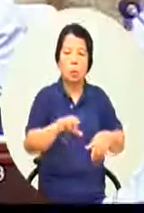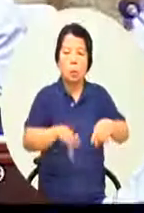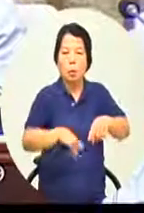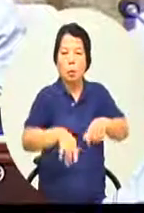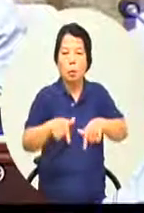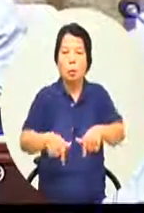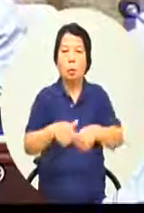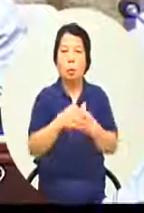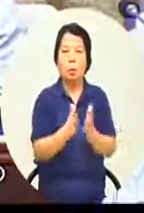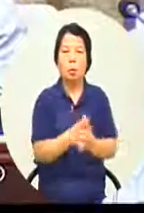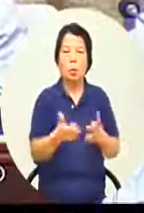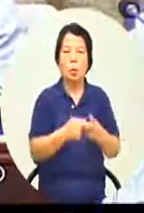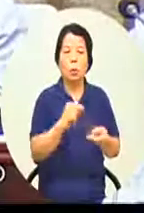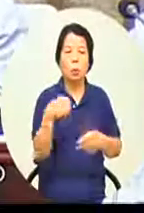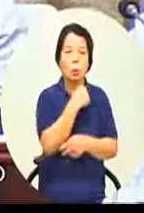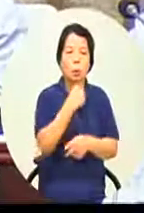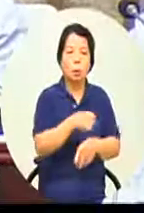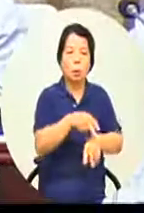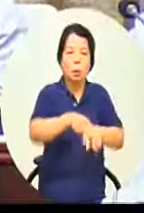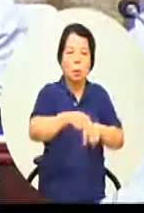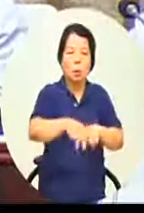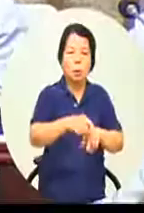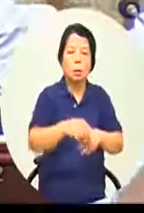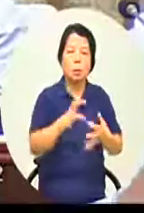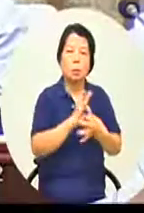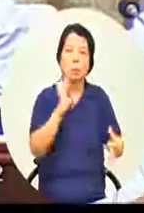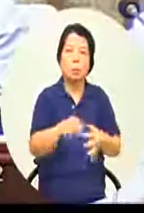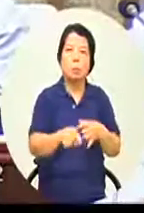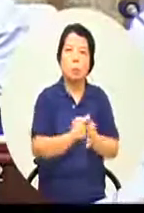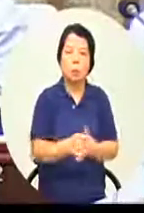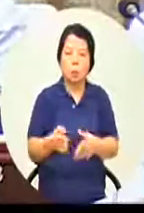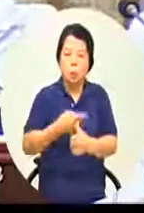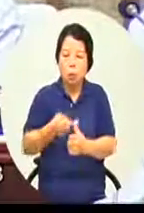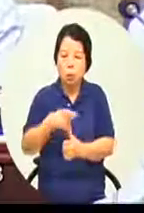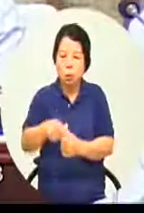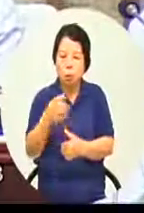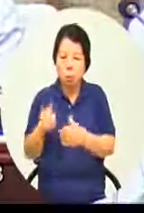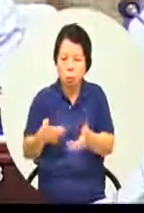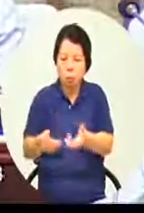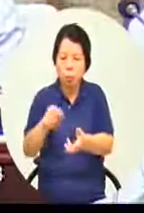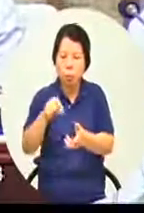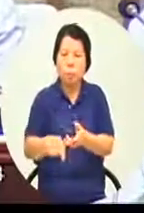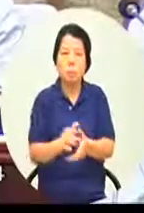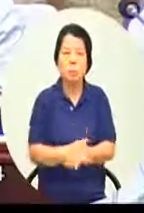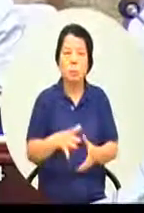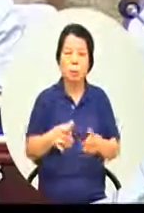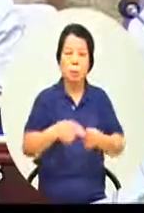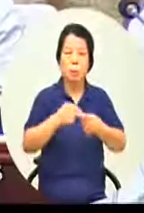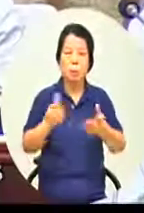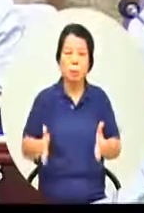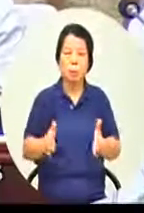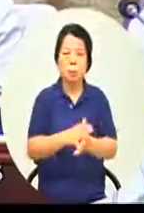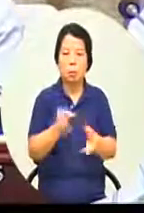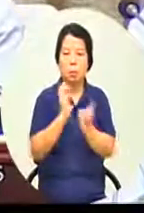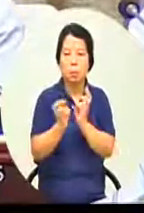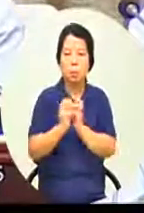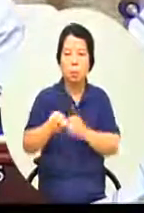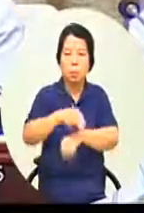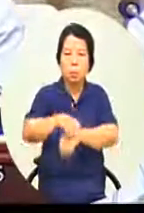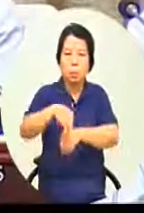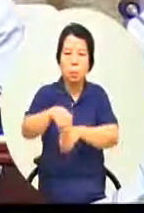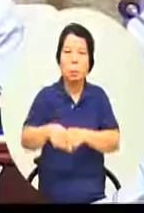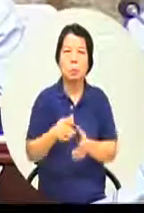这一段其实是跟台铁没有关联。那所以我们希望把这一段优先完成，所以这一段的第一期的细部设计部分，我们会